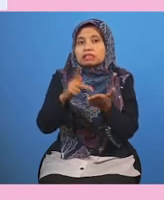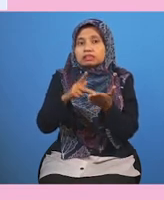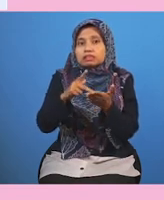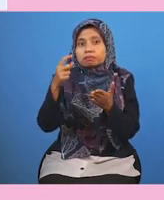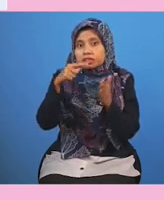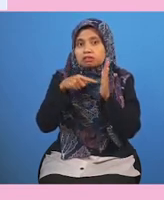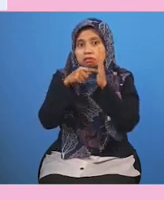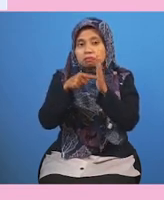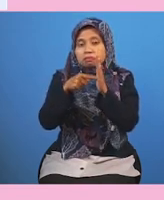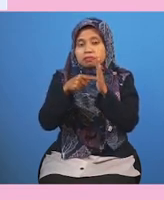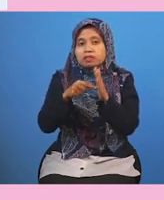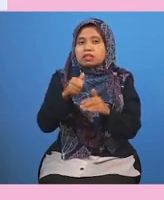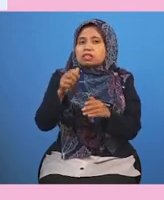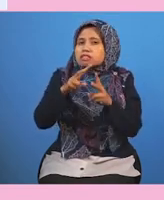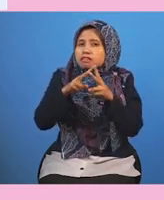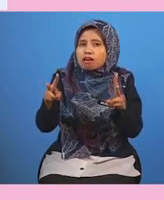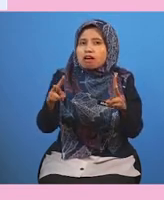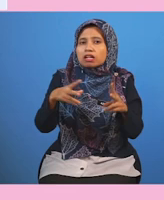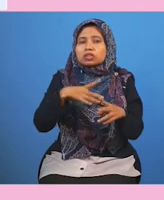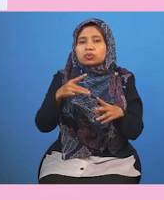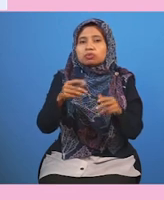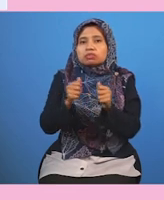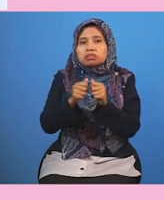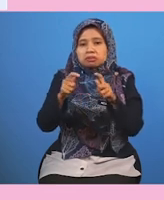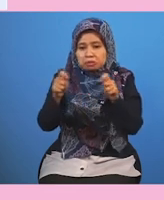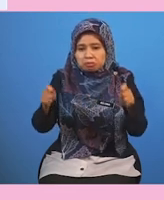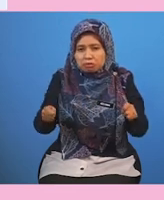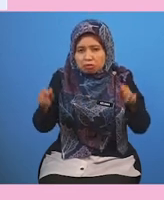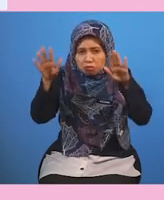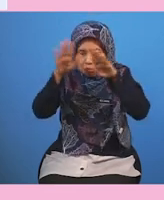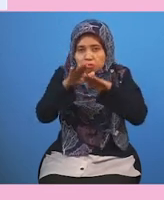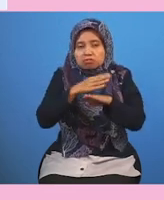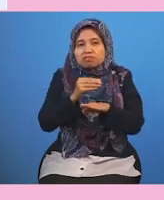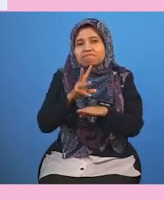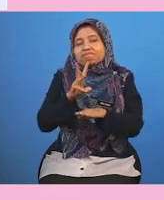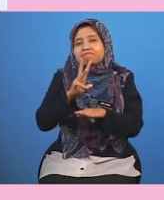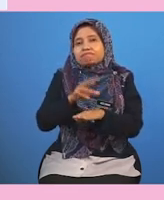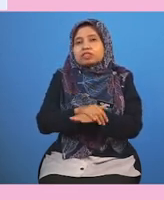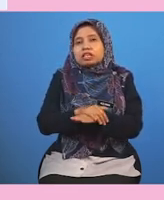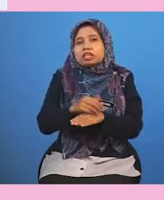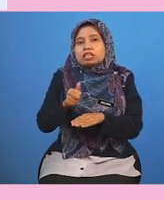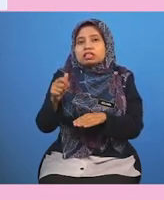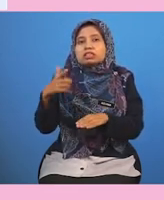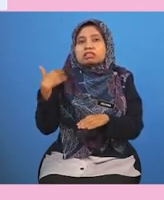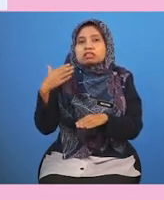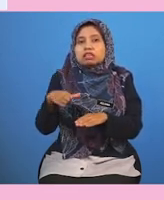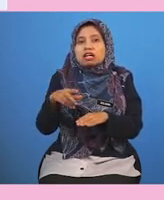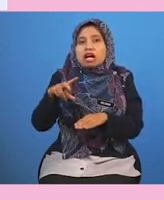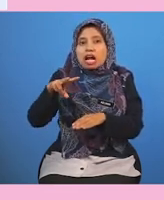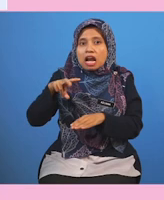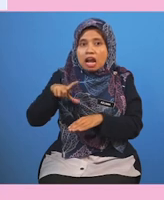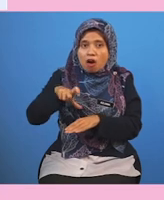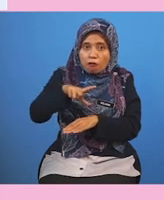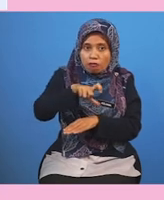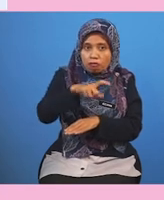superworm. Ia sangat suka dengan tempat gelap dan lembap. Ia merupakan larva